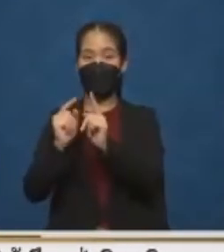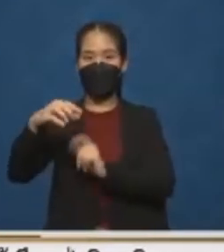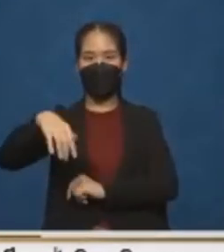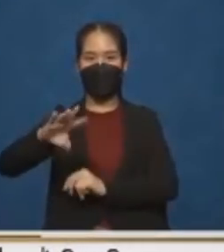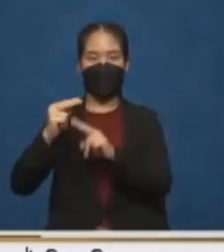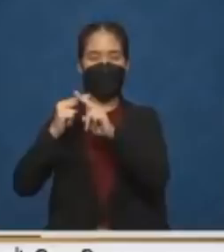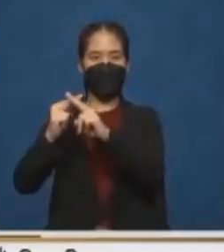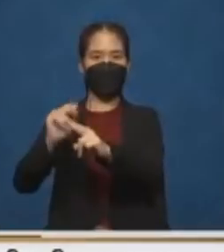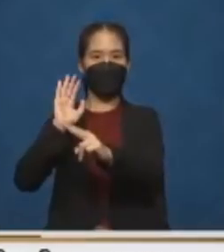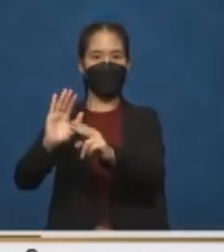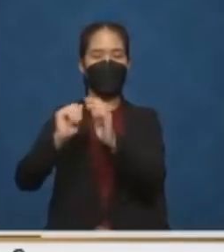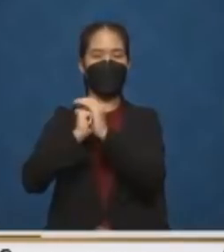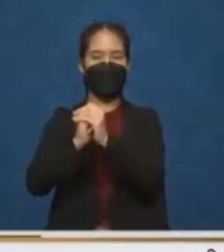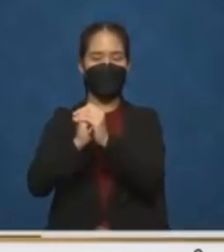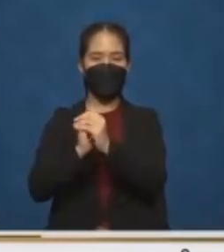เอกชนในจีน